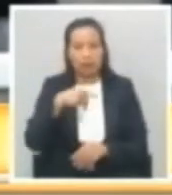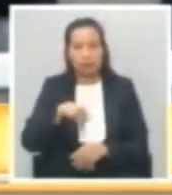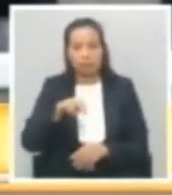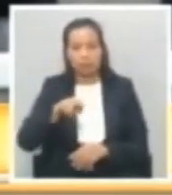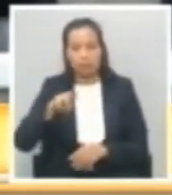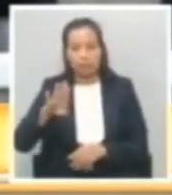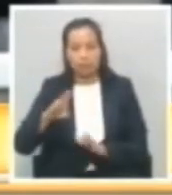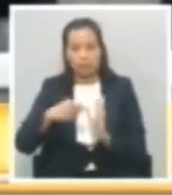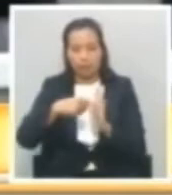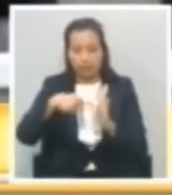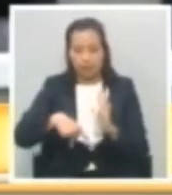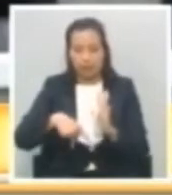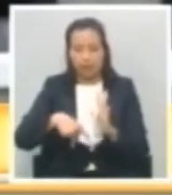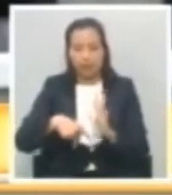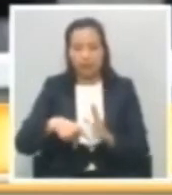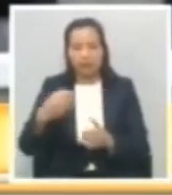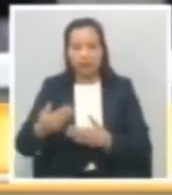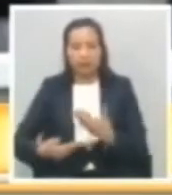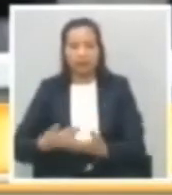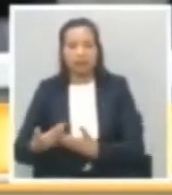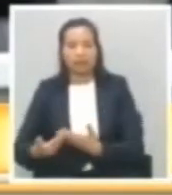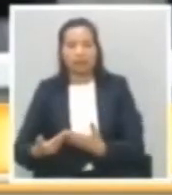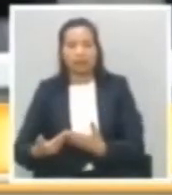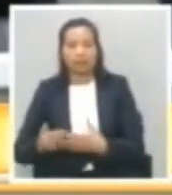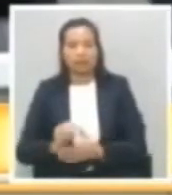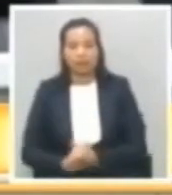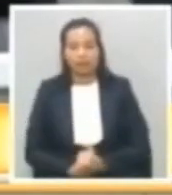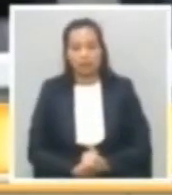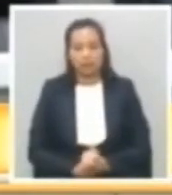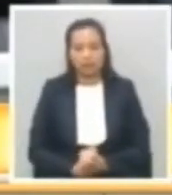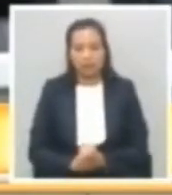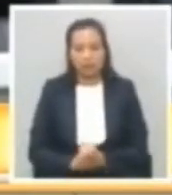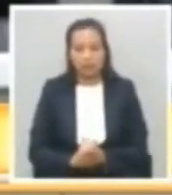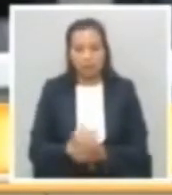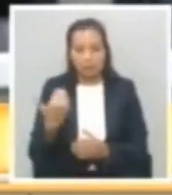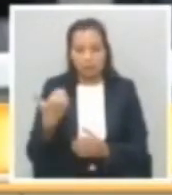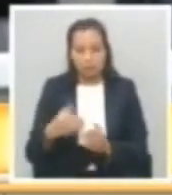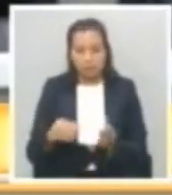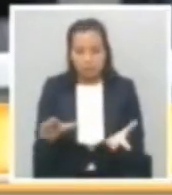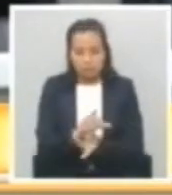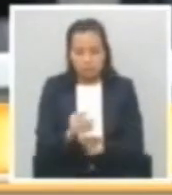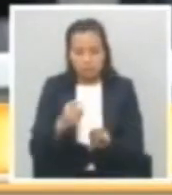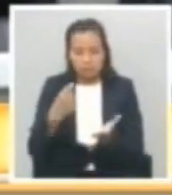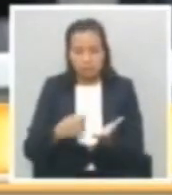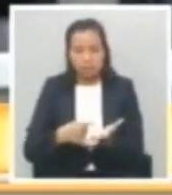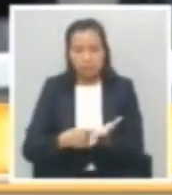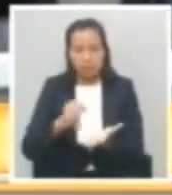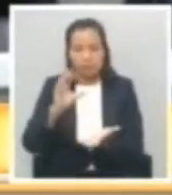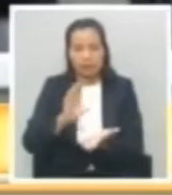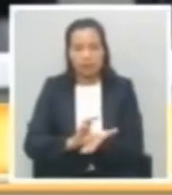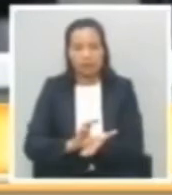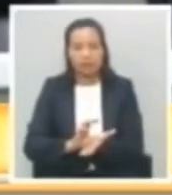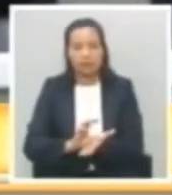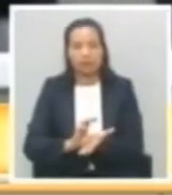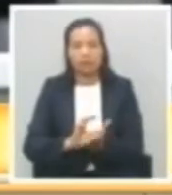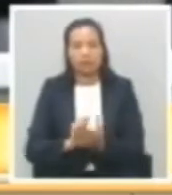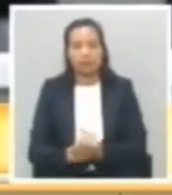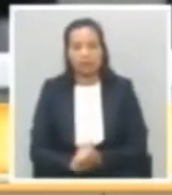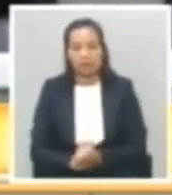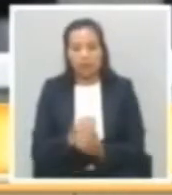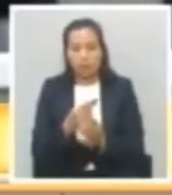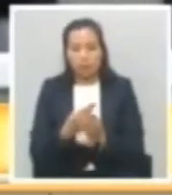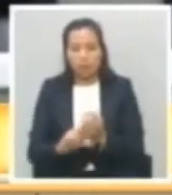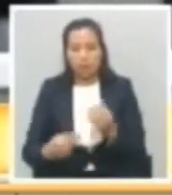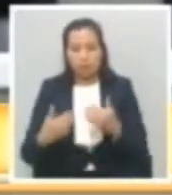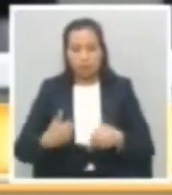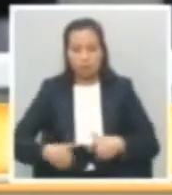พาณิชย์เขาไม่มีสิทธิในสิทธิในกองทุนประกันสังคมของคู่ชีวิตเทียบกับช